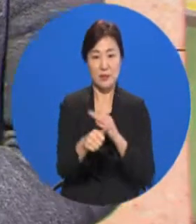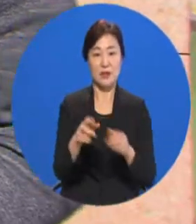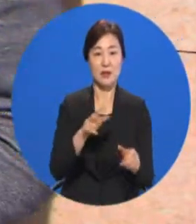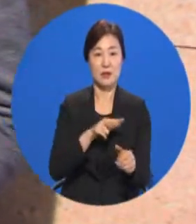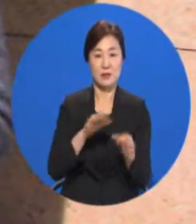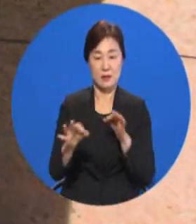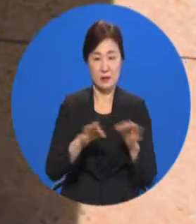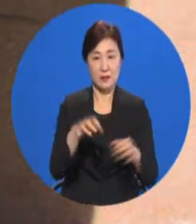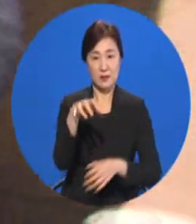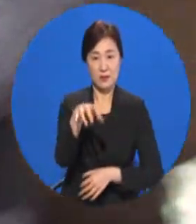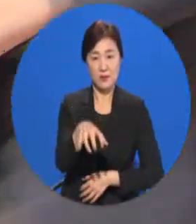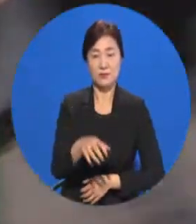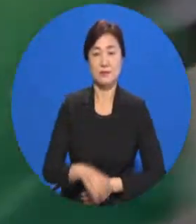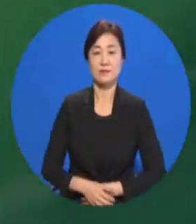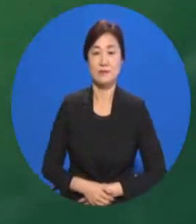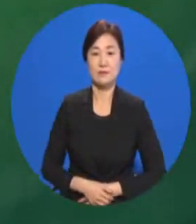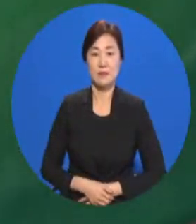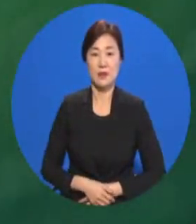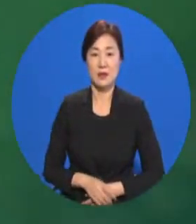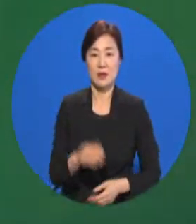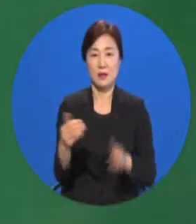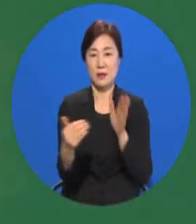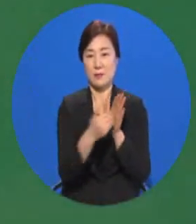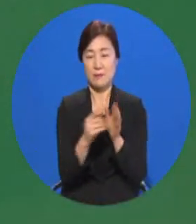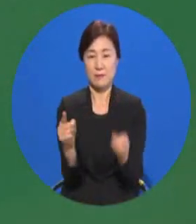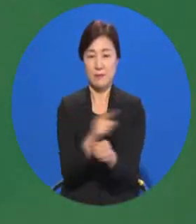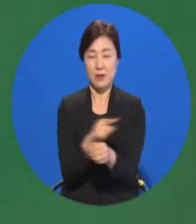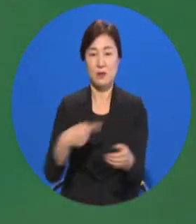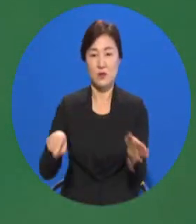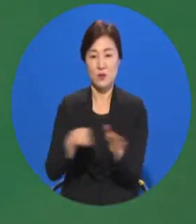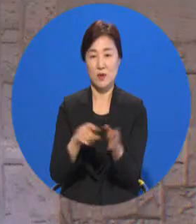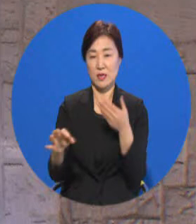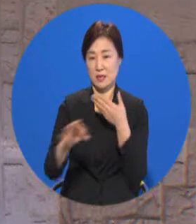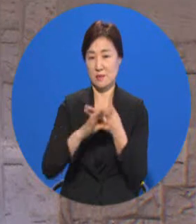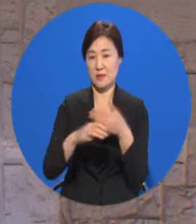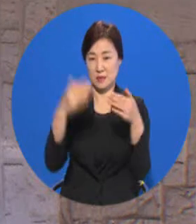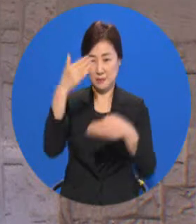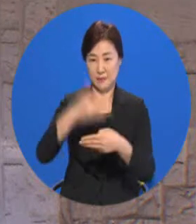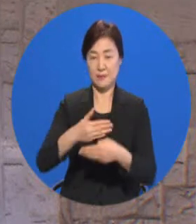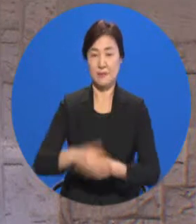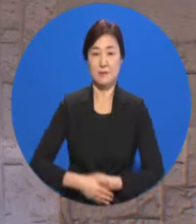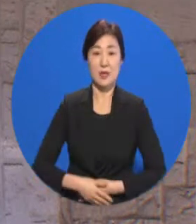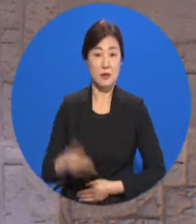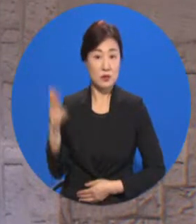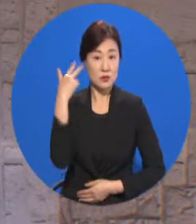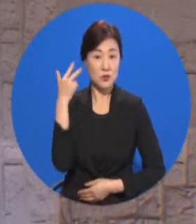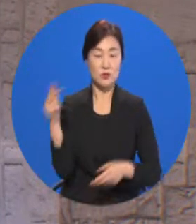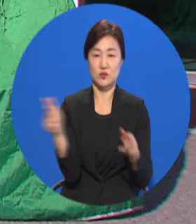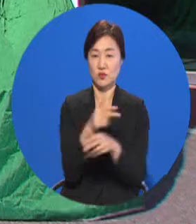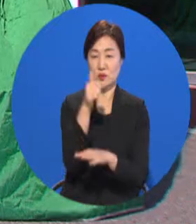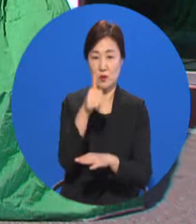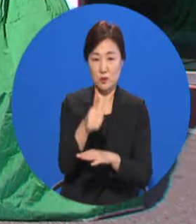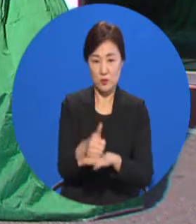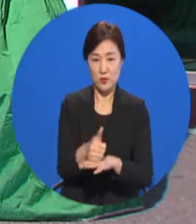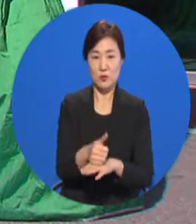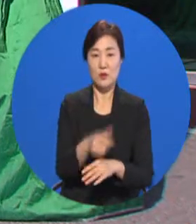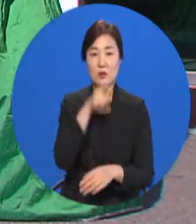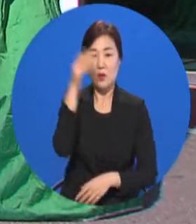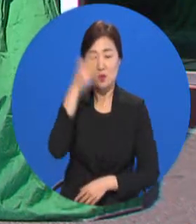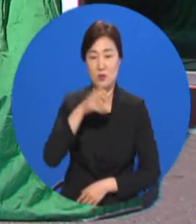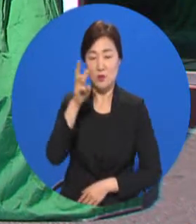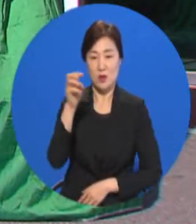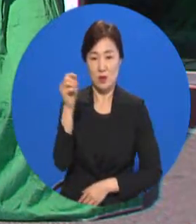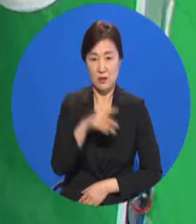입구입니다. 보시는 것처럼 방역을 위해 임시 폐쇄됐습니다. 지난 주말 이후 순천과 여수에 이어 광양까지